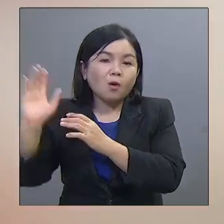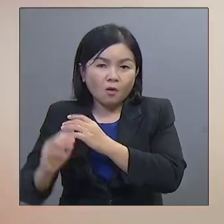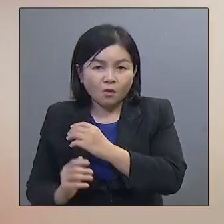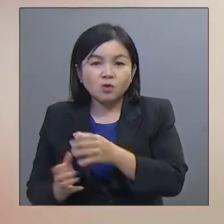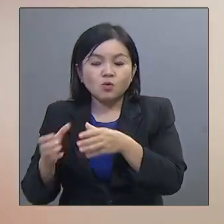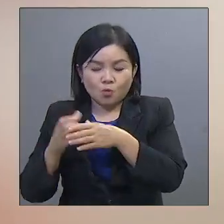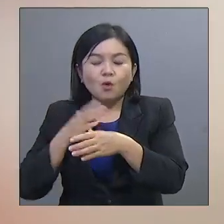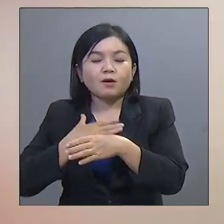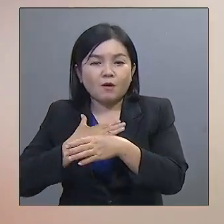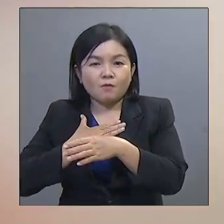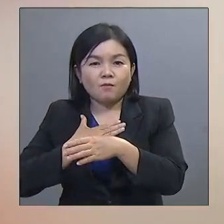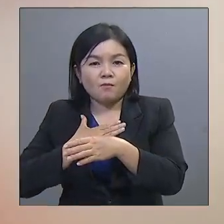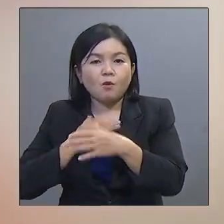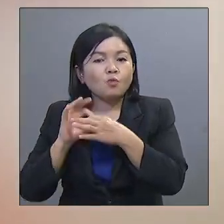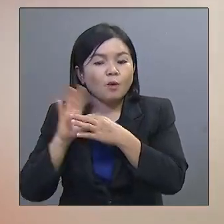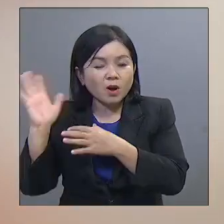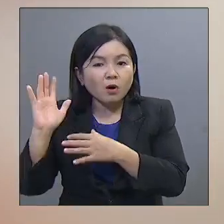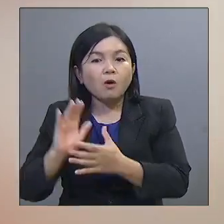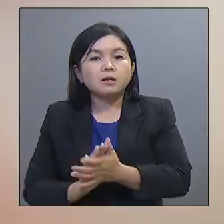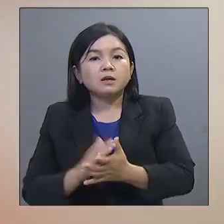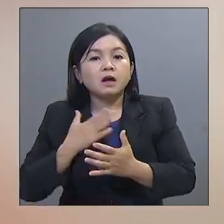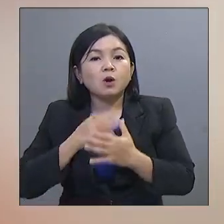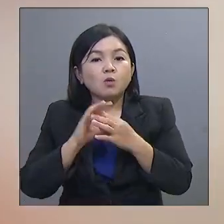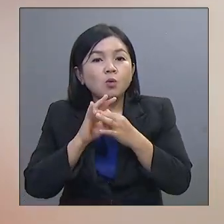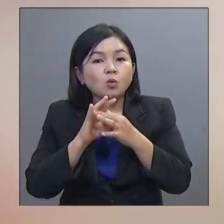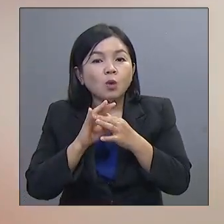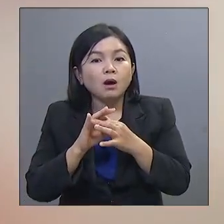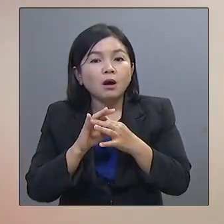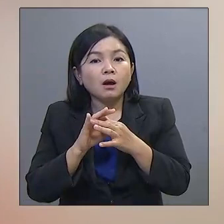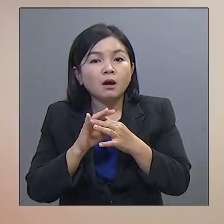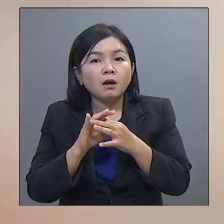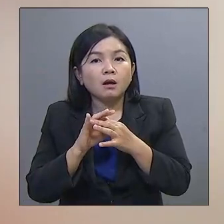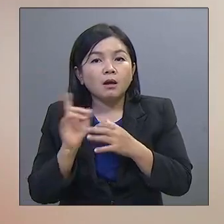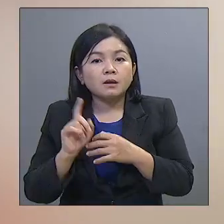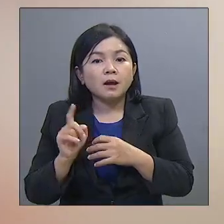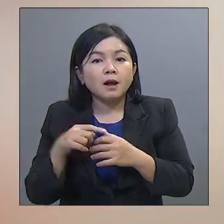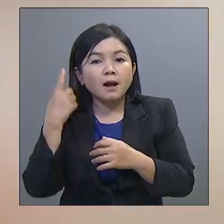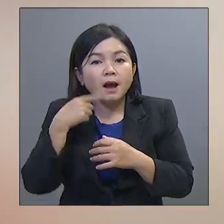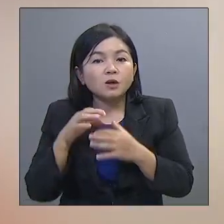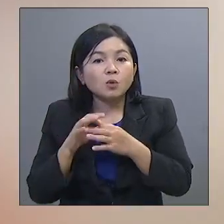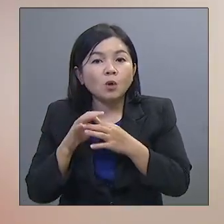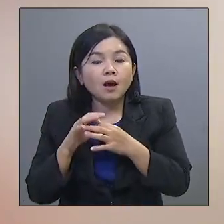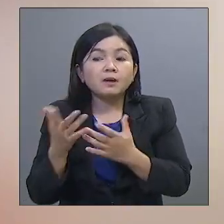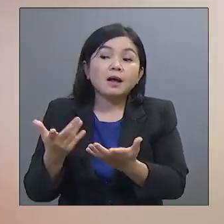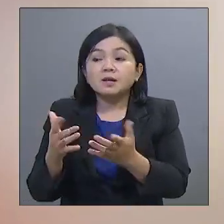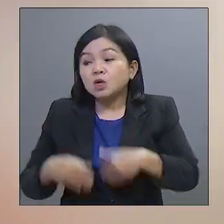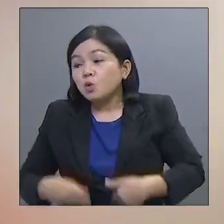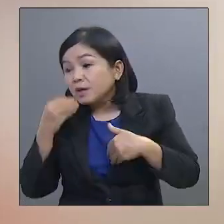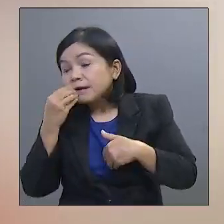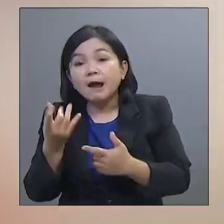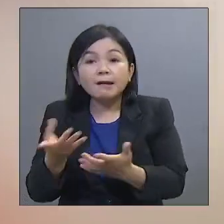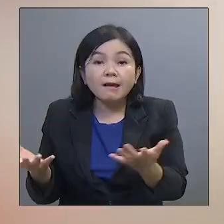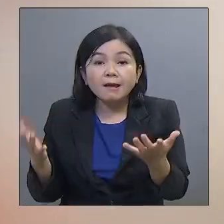ผมไม่ต้องห่วงถ้าเกิดเป็นห่วงโอนเงินให้มันเองนะใครที่เป็นห่วงนักมวยอยู่ยังไงต่อไปจะรอดไหม